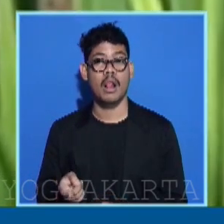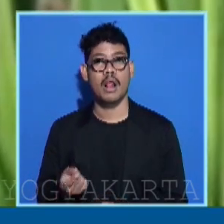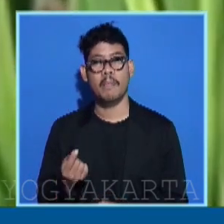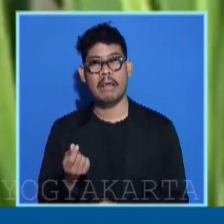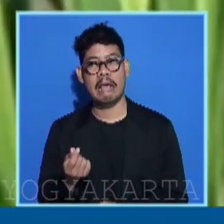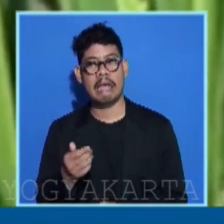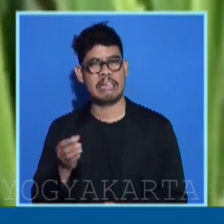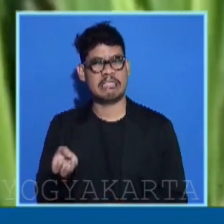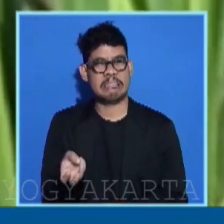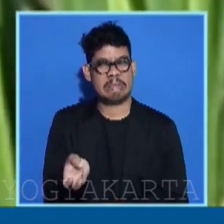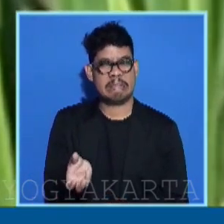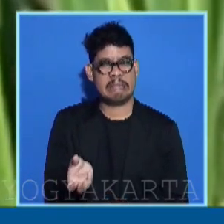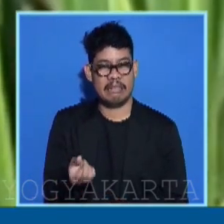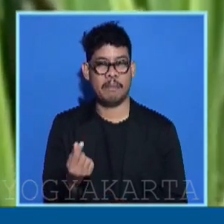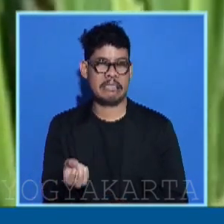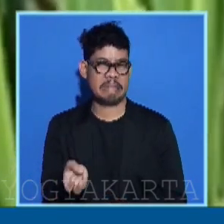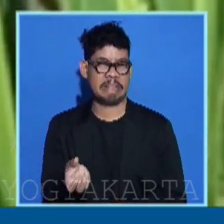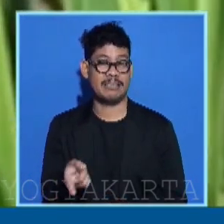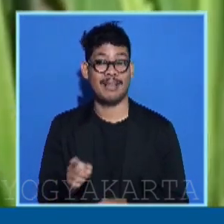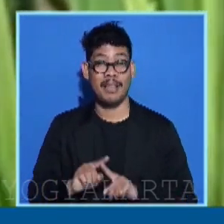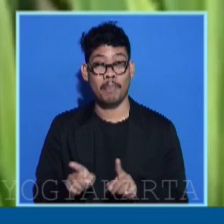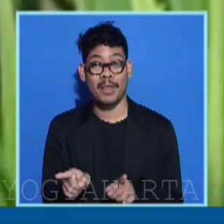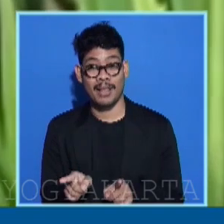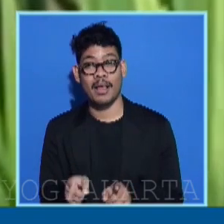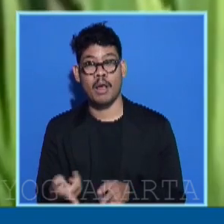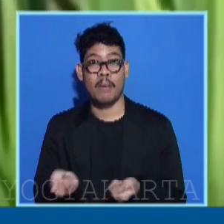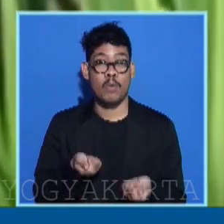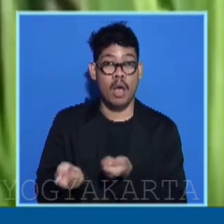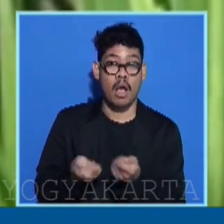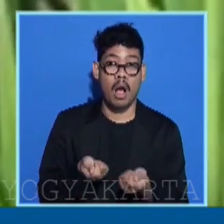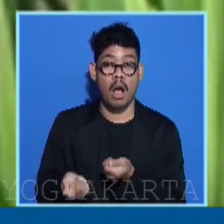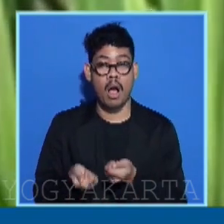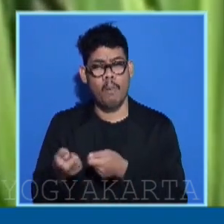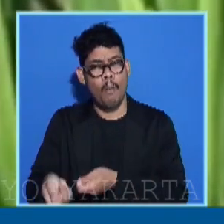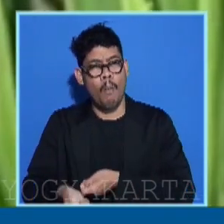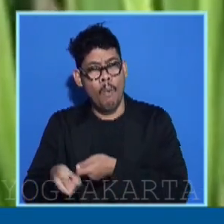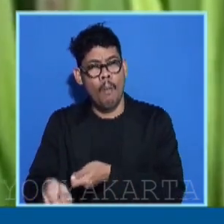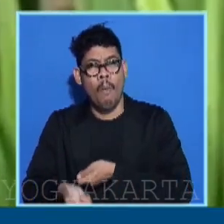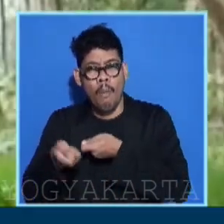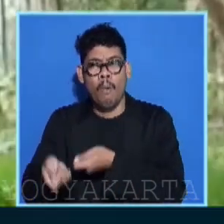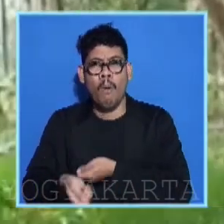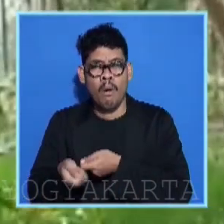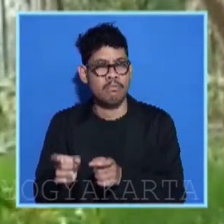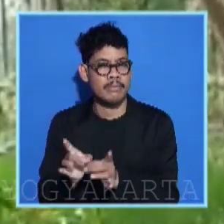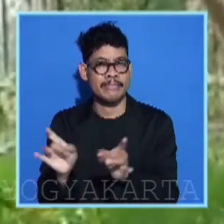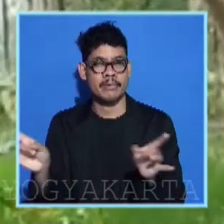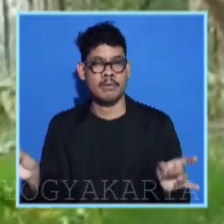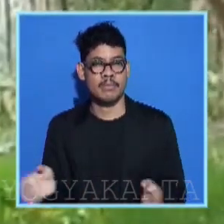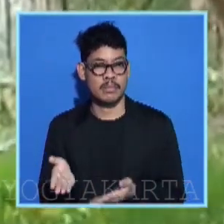kedadipun dalaken Inggih menika winih ngolah lahan rabuk ngula wentah taneman kepar pasca panenipun